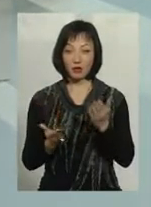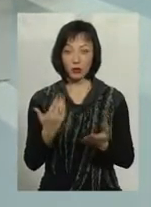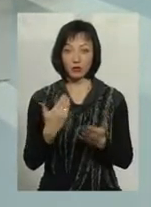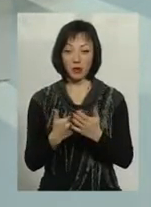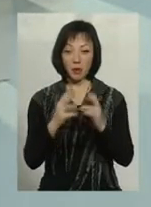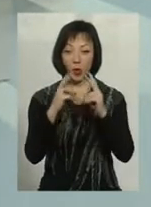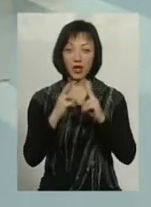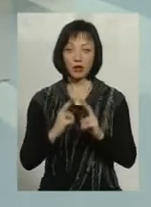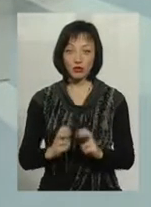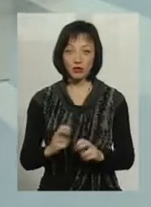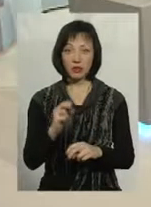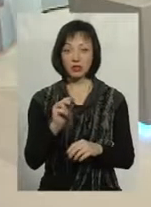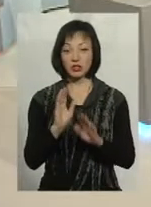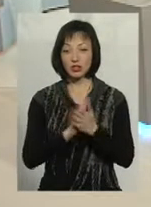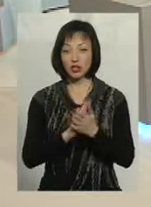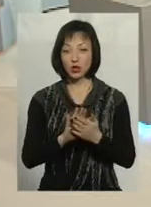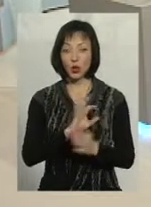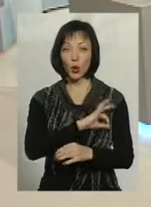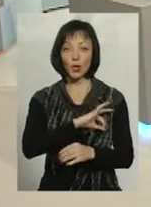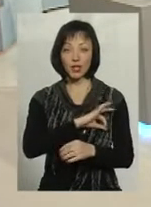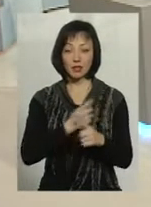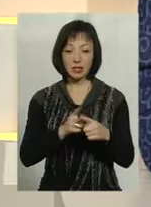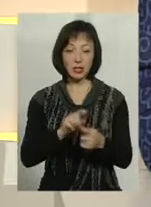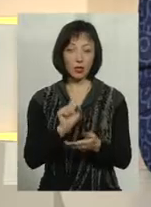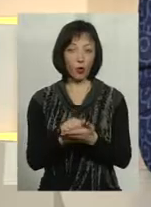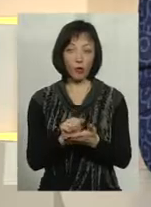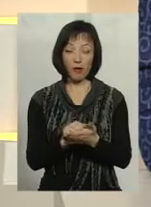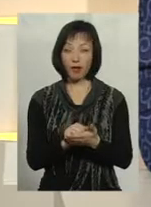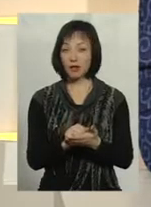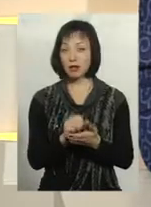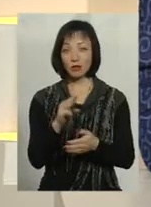громадське обговорення. І цим проєктом постанови